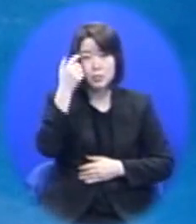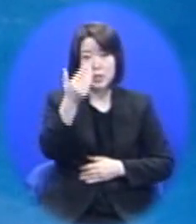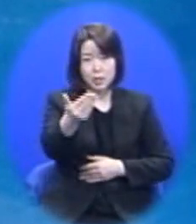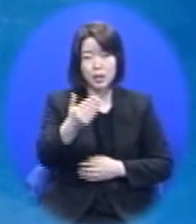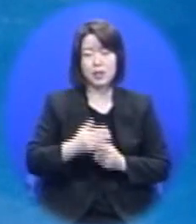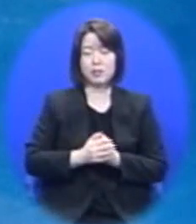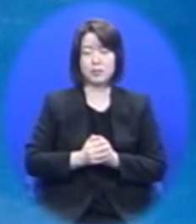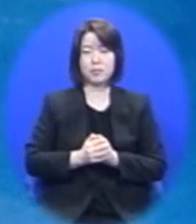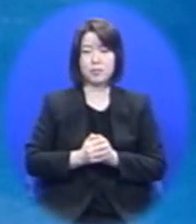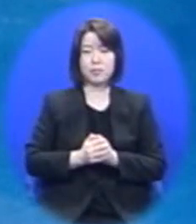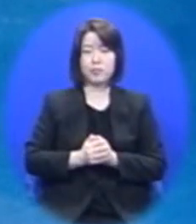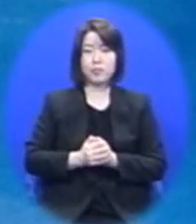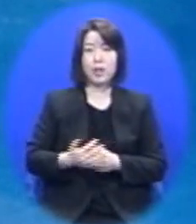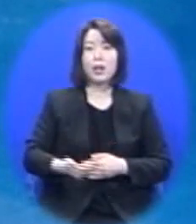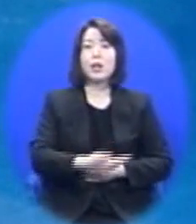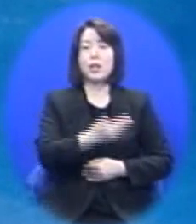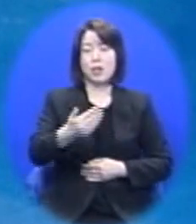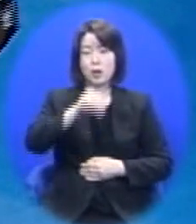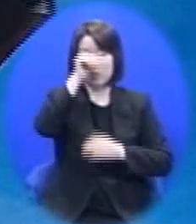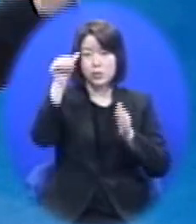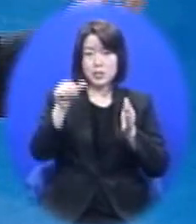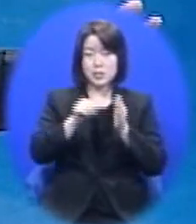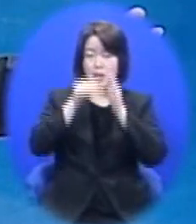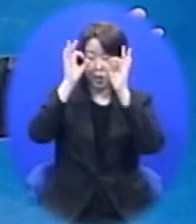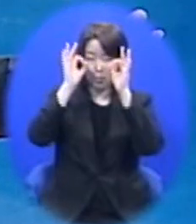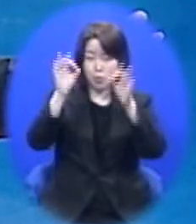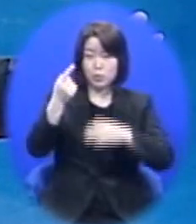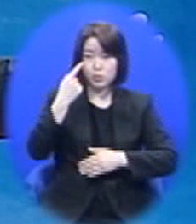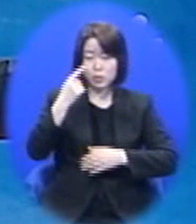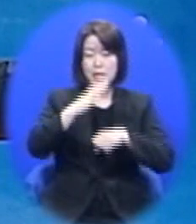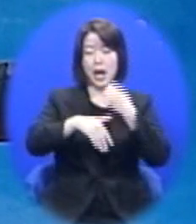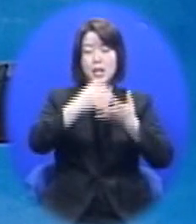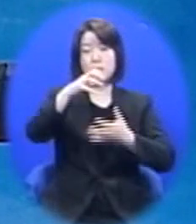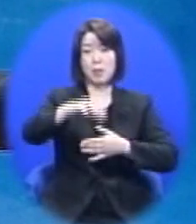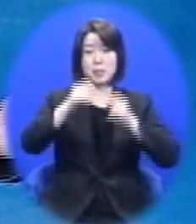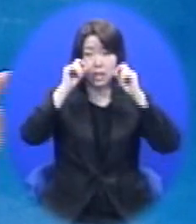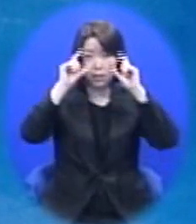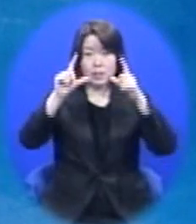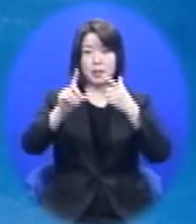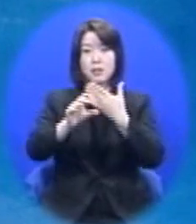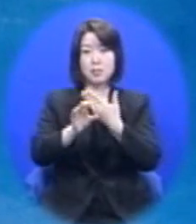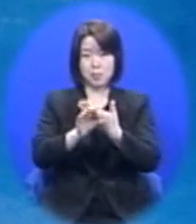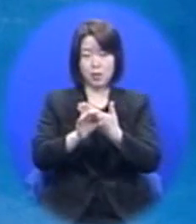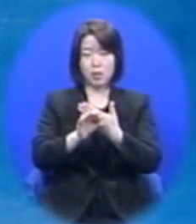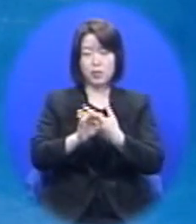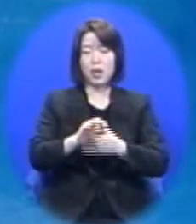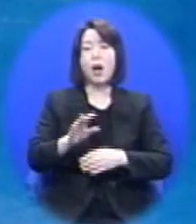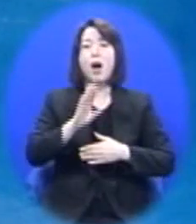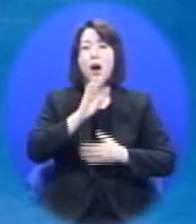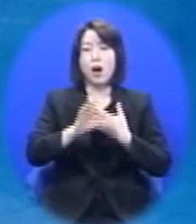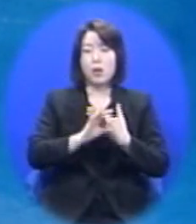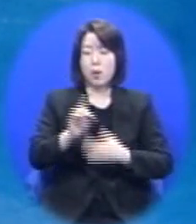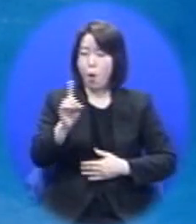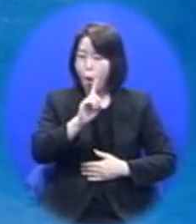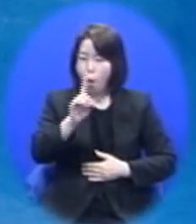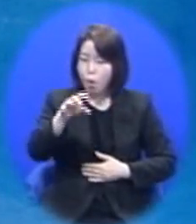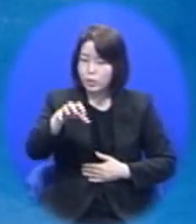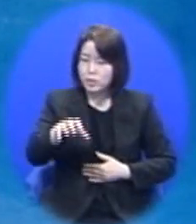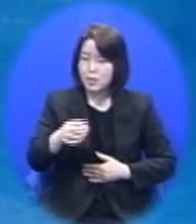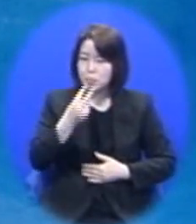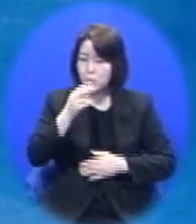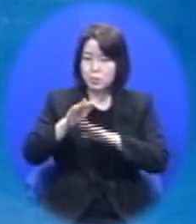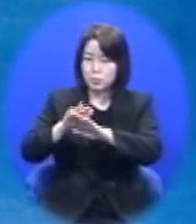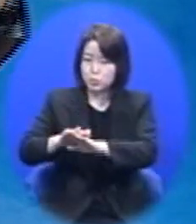여러분의 인생을 보는 눈이 하나님 앞에서 뜨이고 나면 그러면 어디에다가 목숨을 걸고 살아야